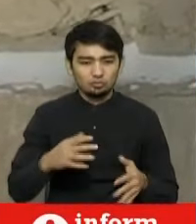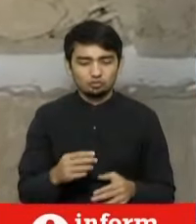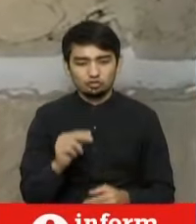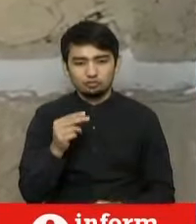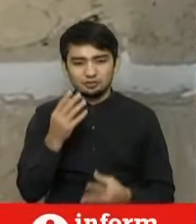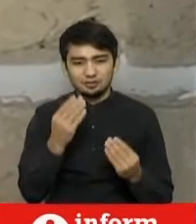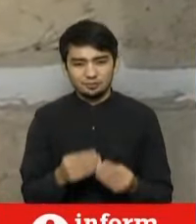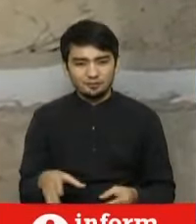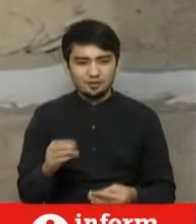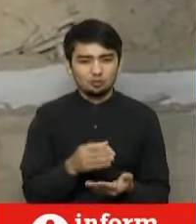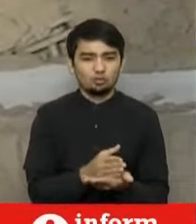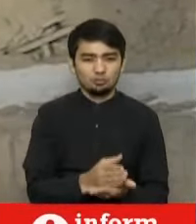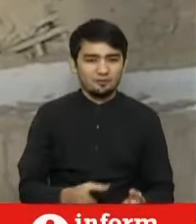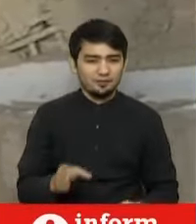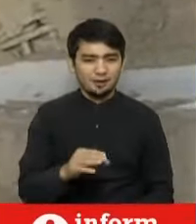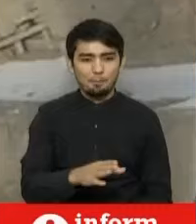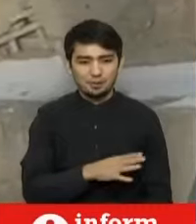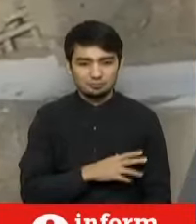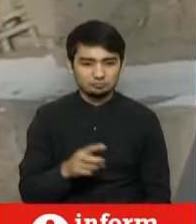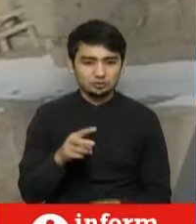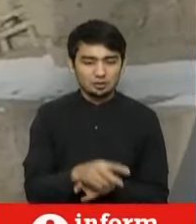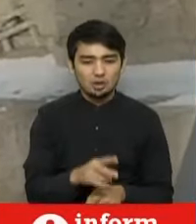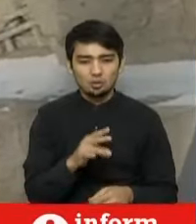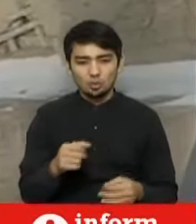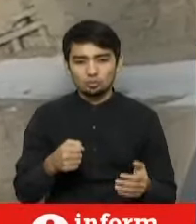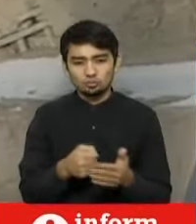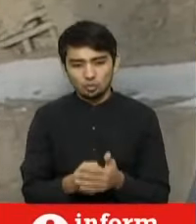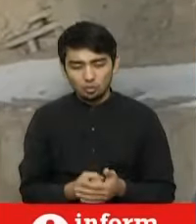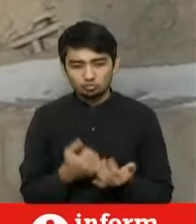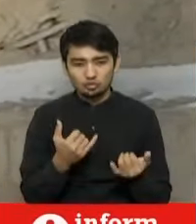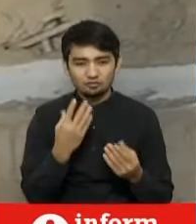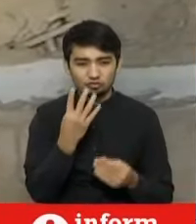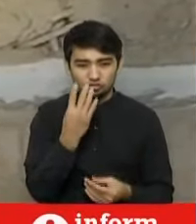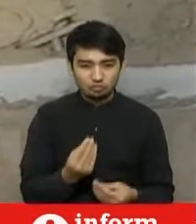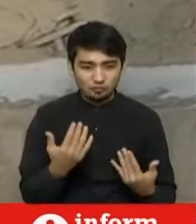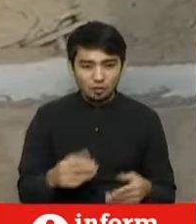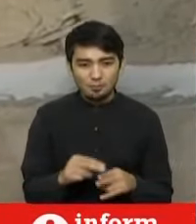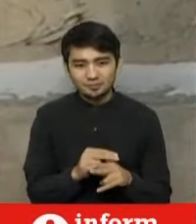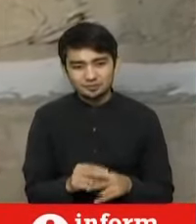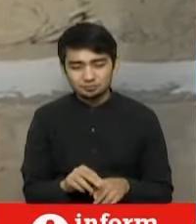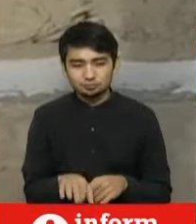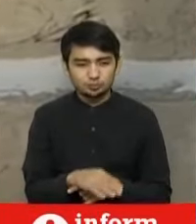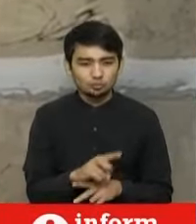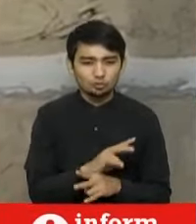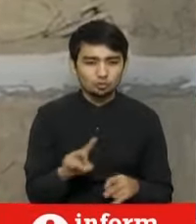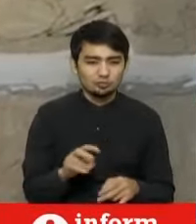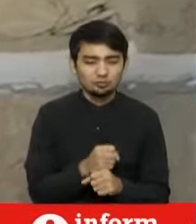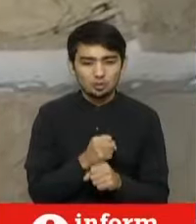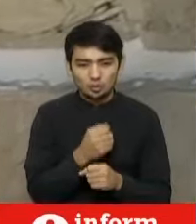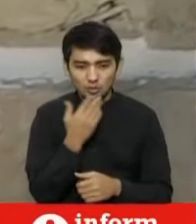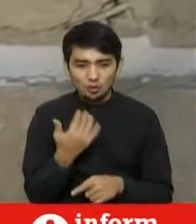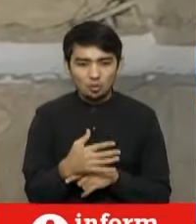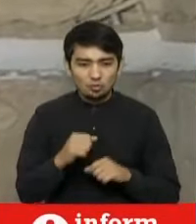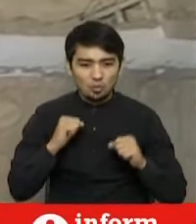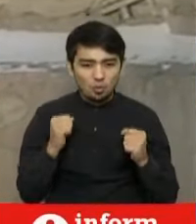все службы Здесь были но до сих пор четвёртые сутки пошли никаких мер не принимается на улице стоят